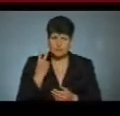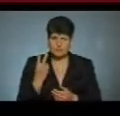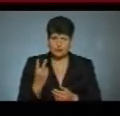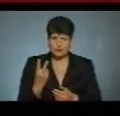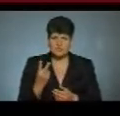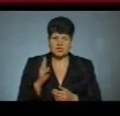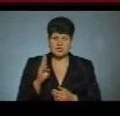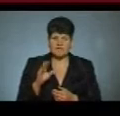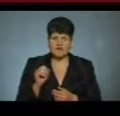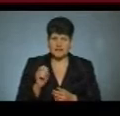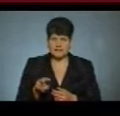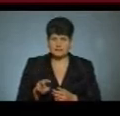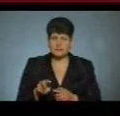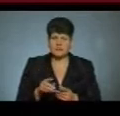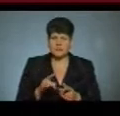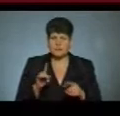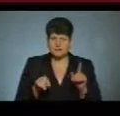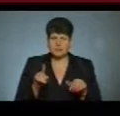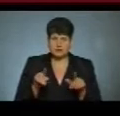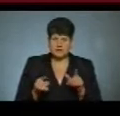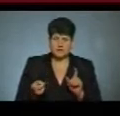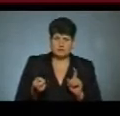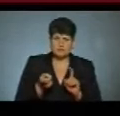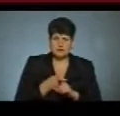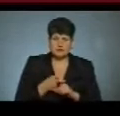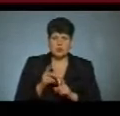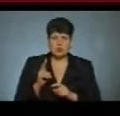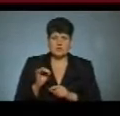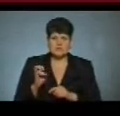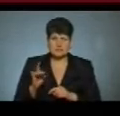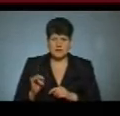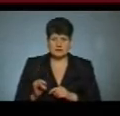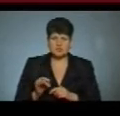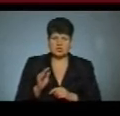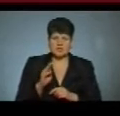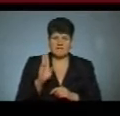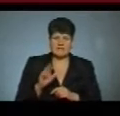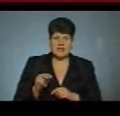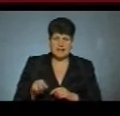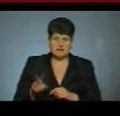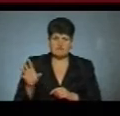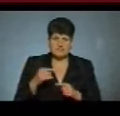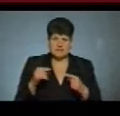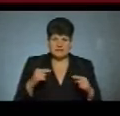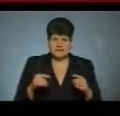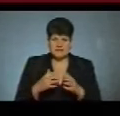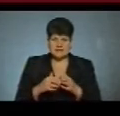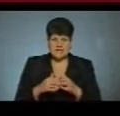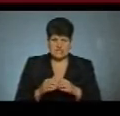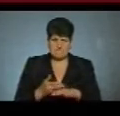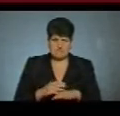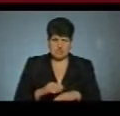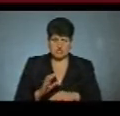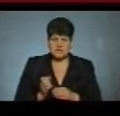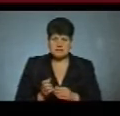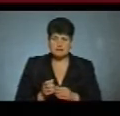ШВЛ. Періодично підключаємо концентратор кисню, періодично ШВЛ. Всі остальні середньої важкості.